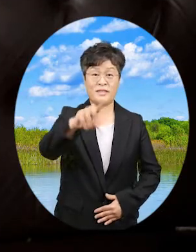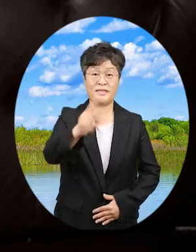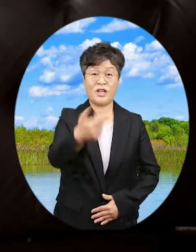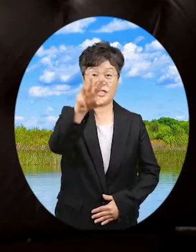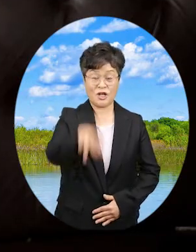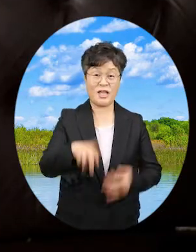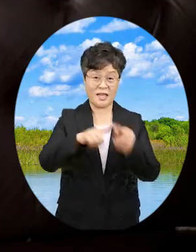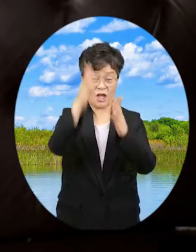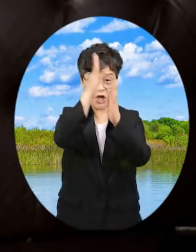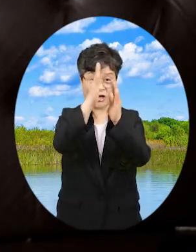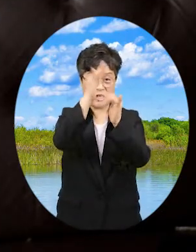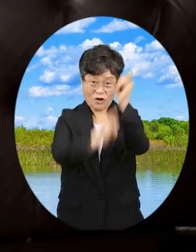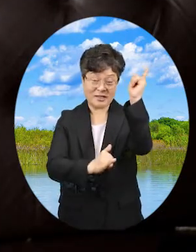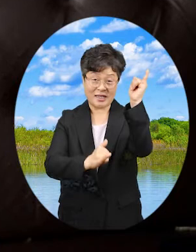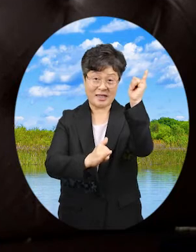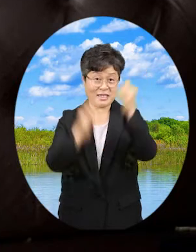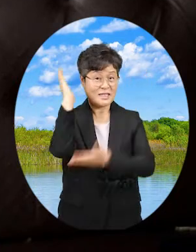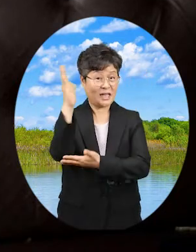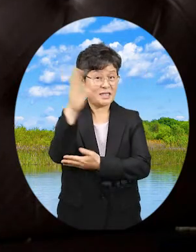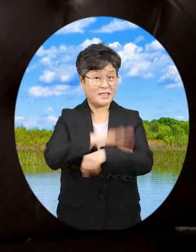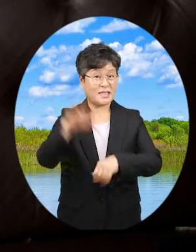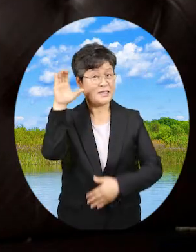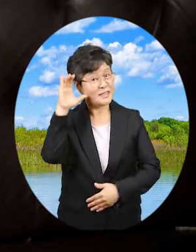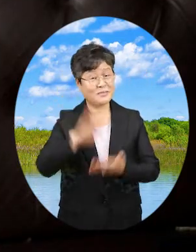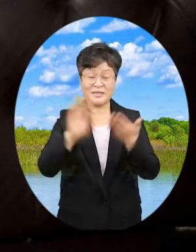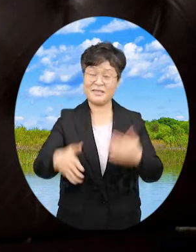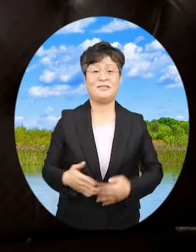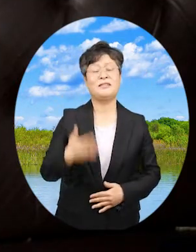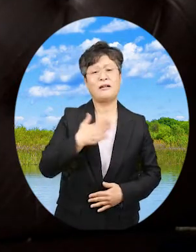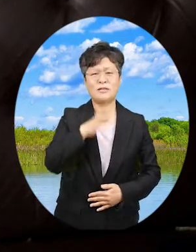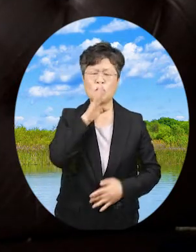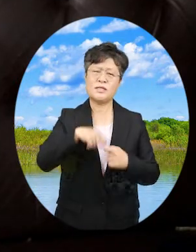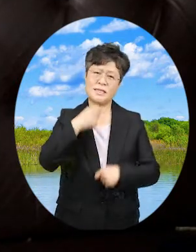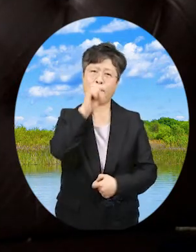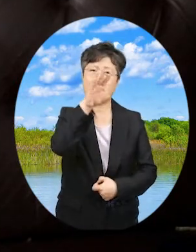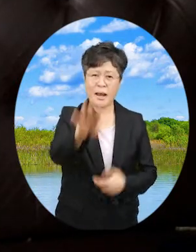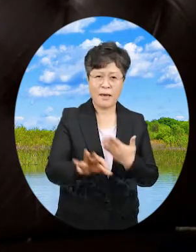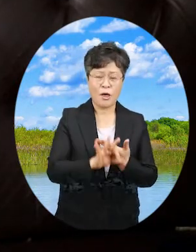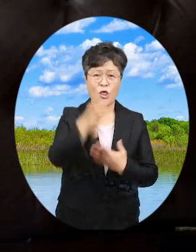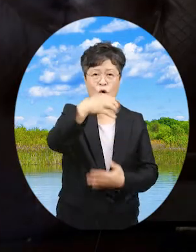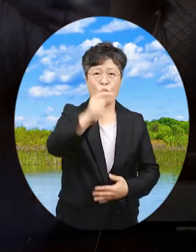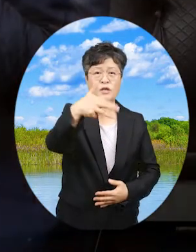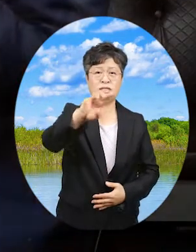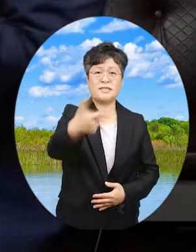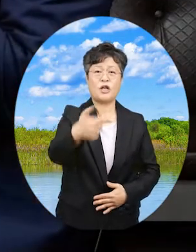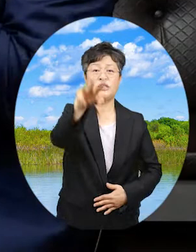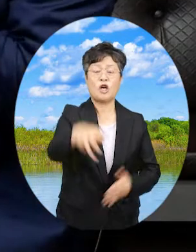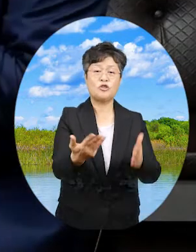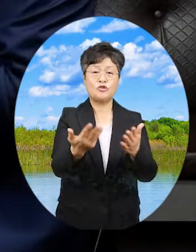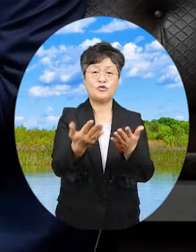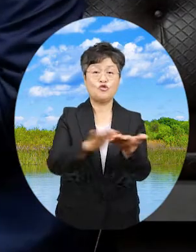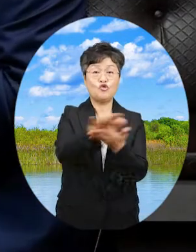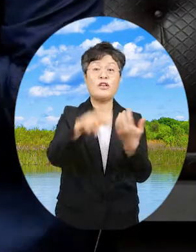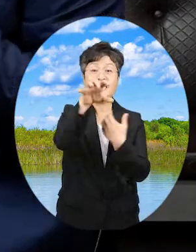오늘은 수원 도시재단의 물환경 센터장 김명국 센터장님과 함께 이야기 나눠보겠습니다. 자,